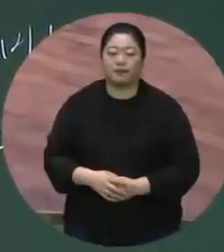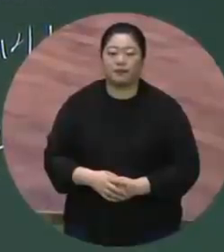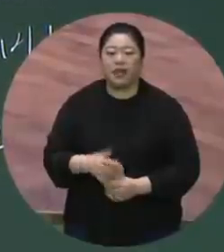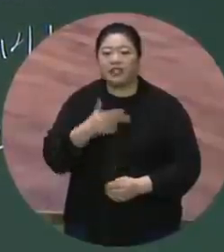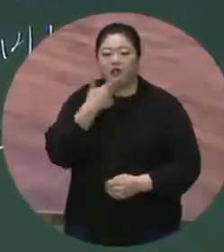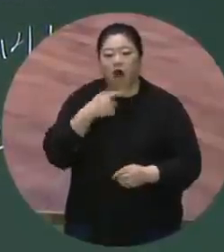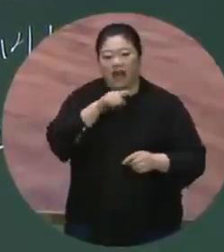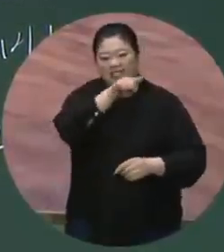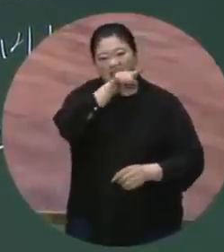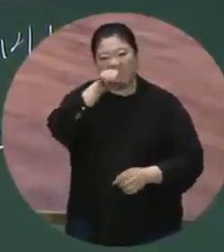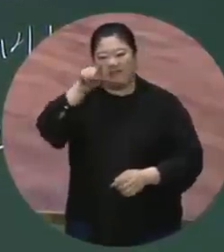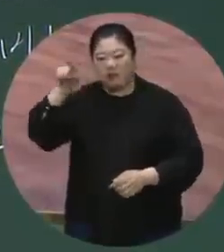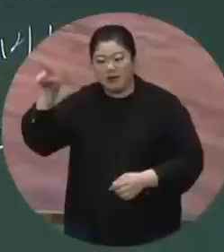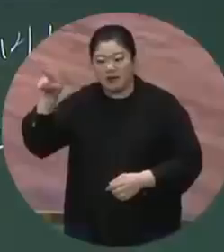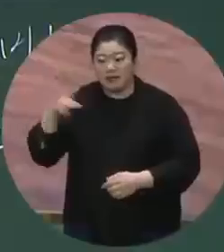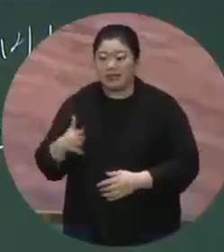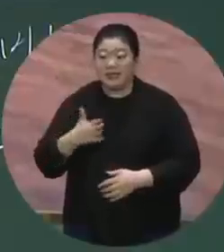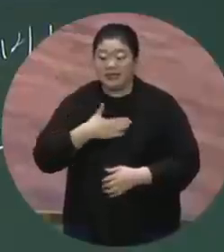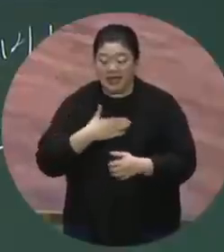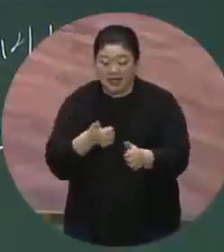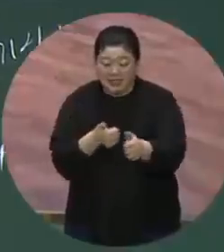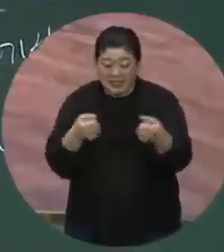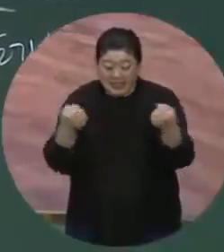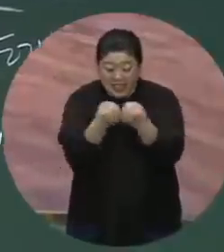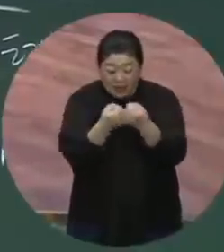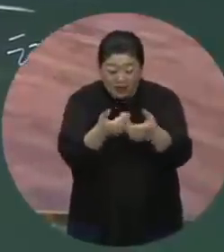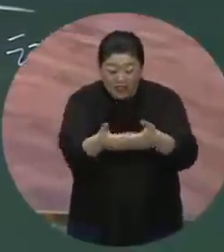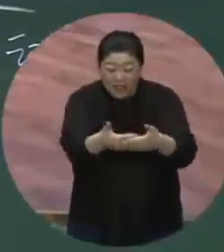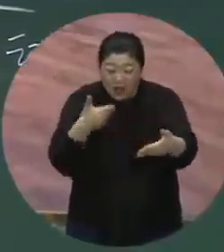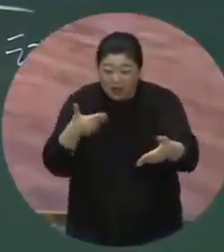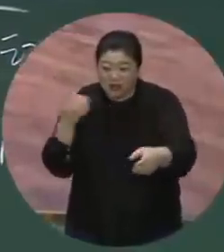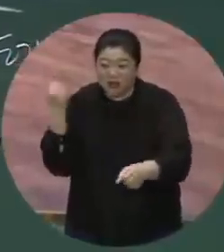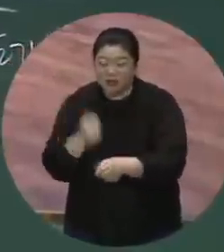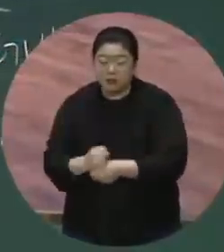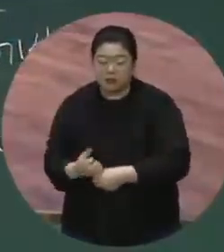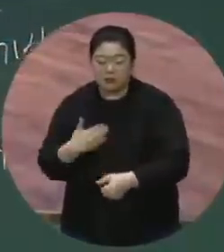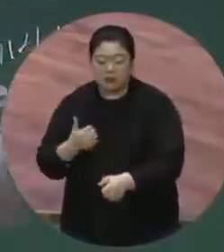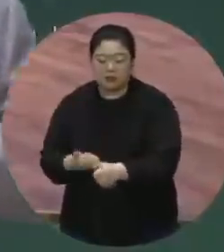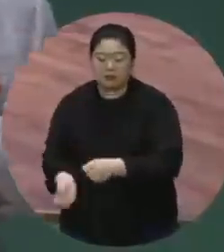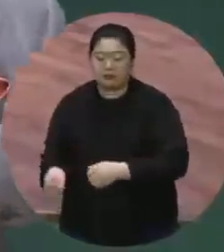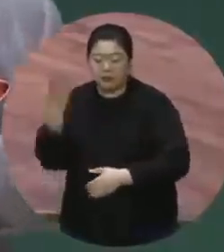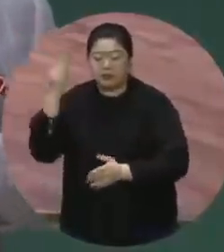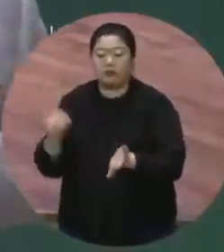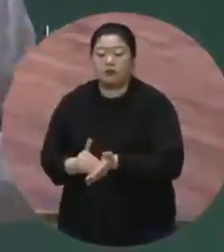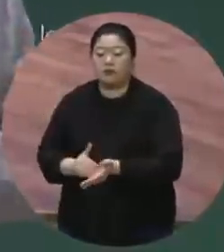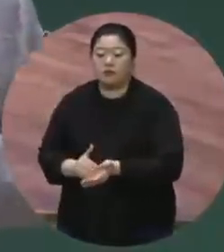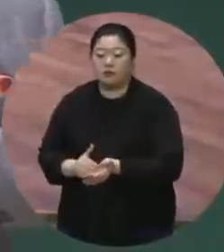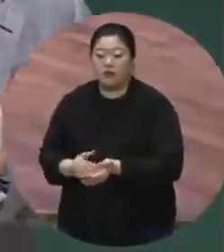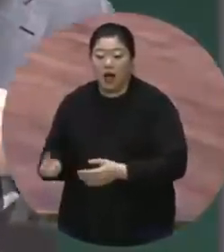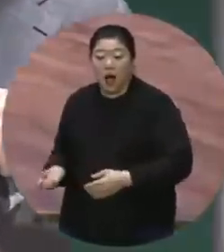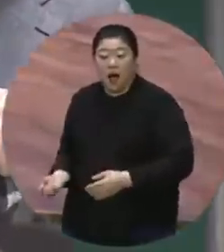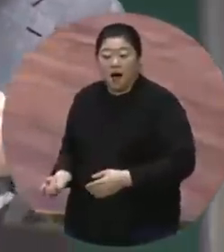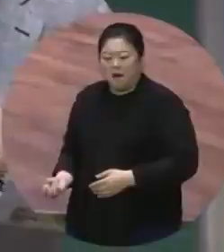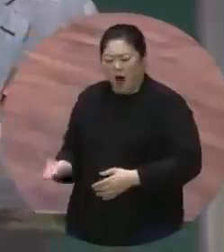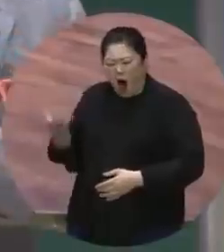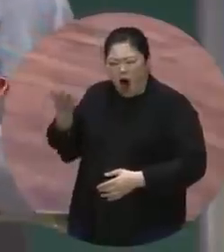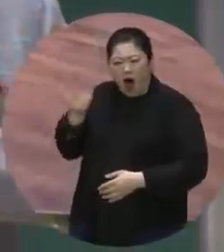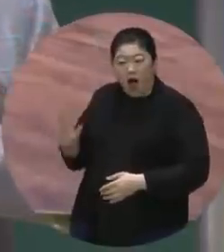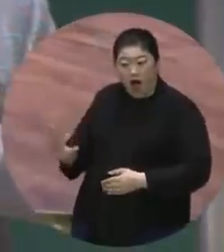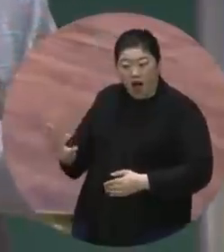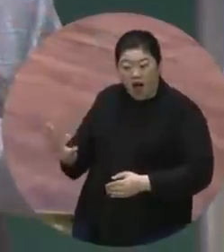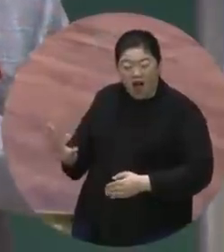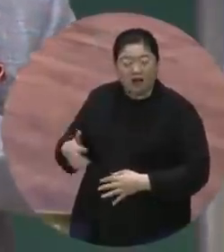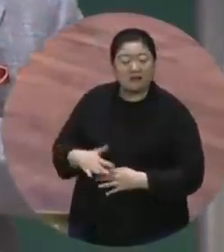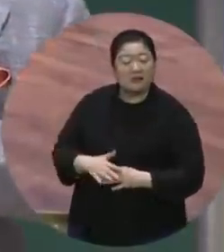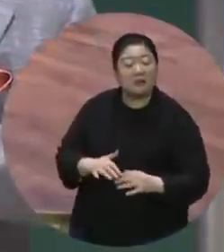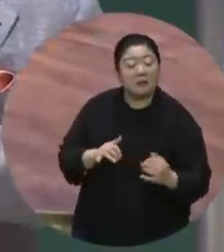빅토리 비포 파이터. 우리의 신앙생활은요 이겨놓고 싸우는 거예요. 미안하지만 이겨놓고